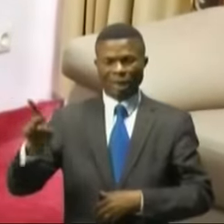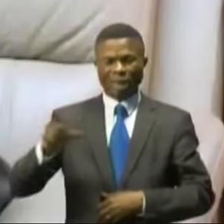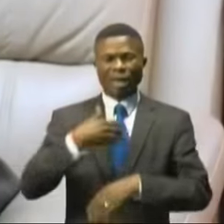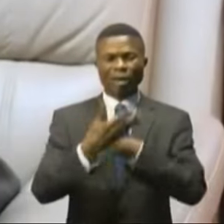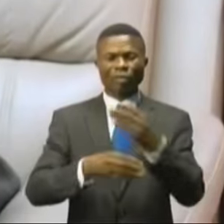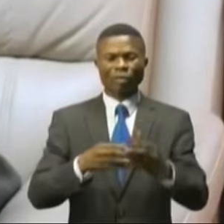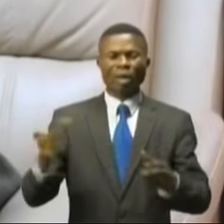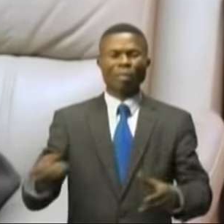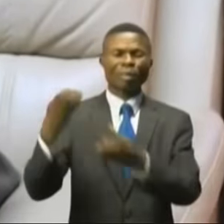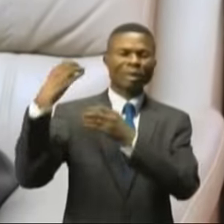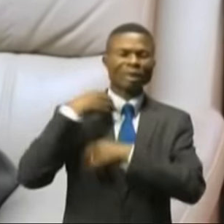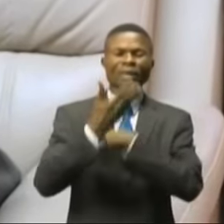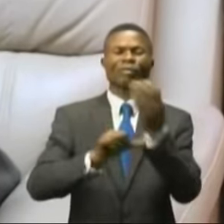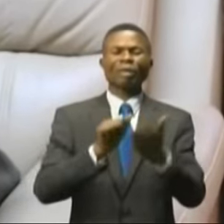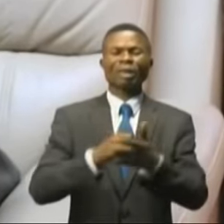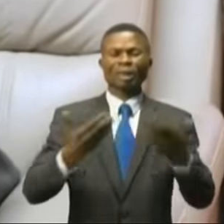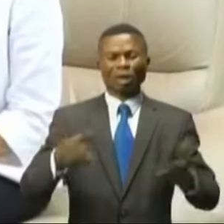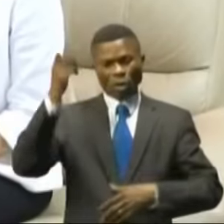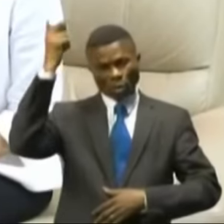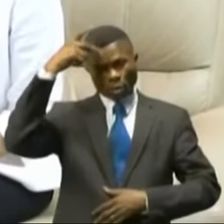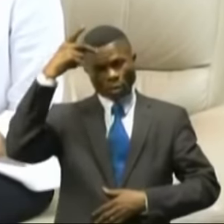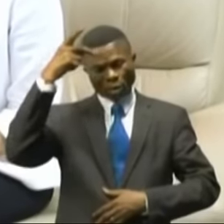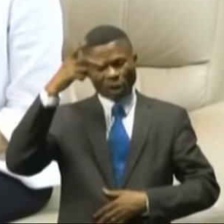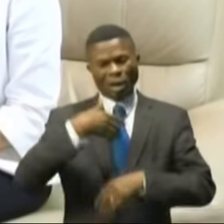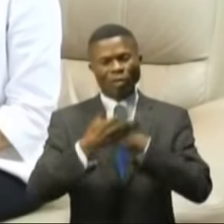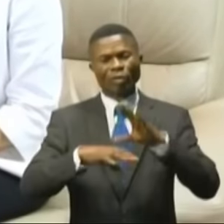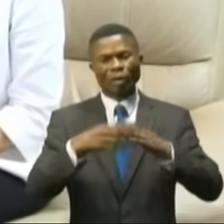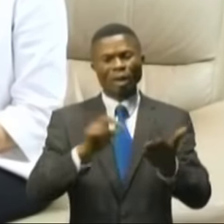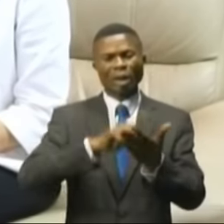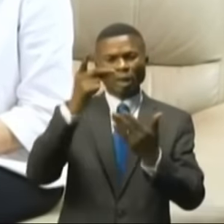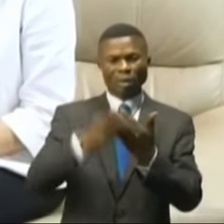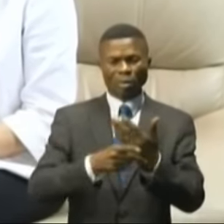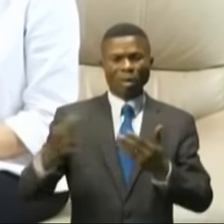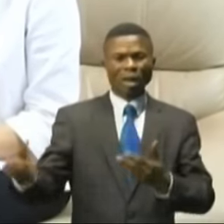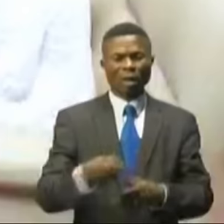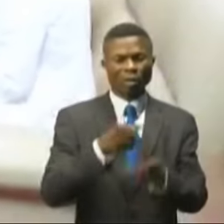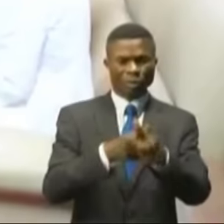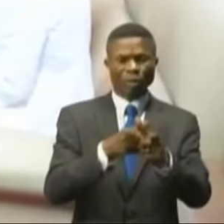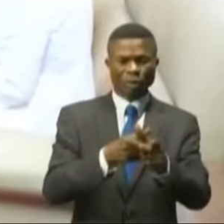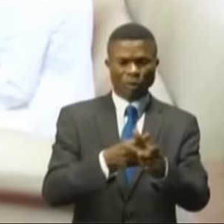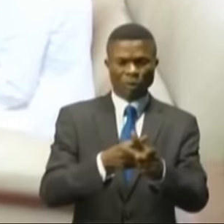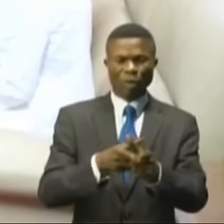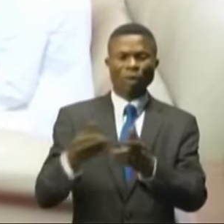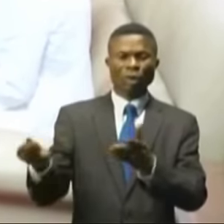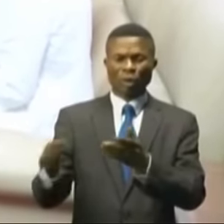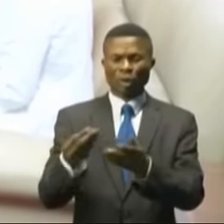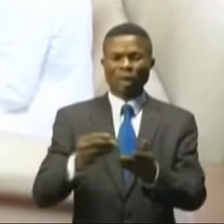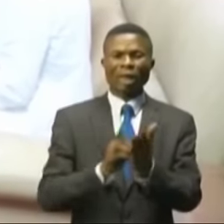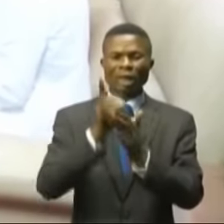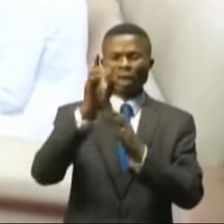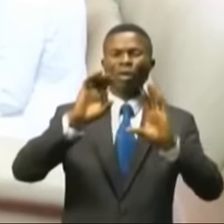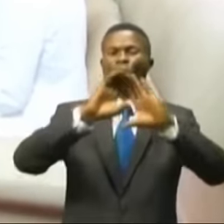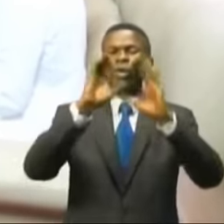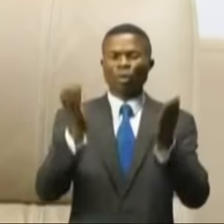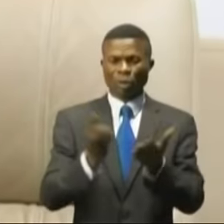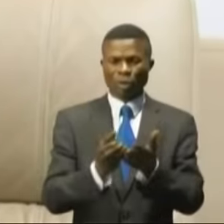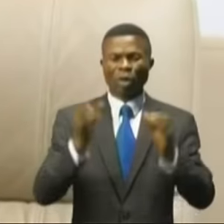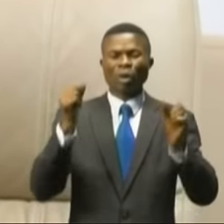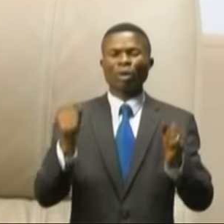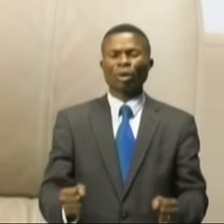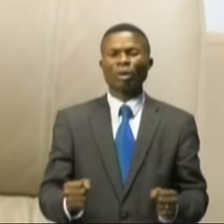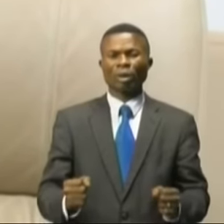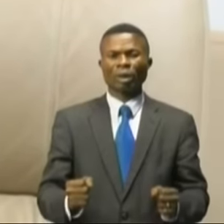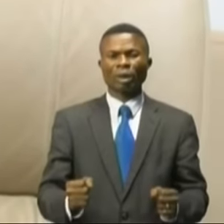assurer leur prise en charge psychologique? De quelle manière les programmes de désarmement, démobilisation, relèvement communautaire et